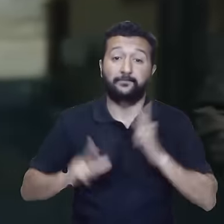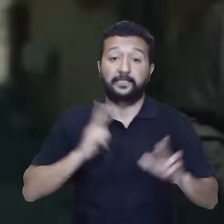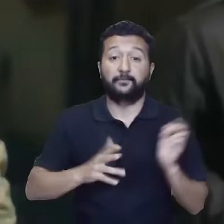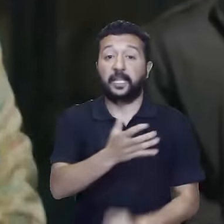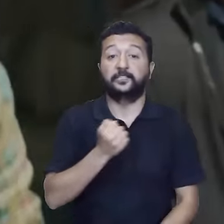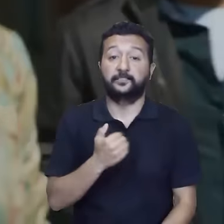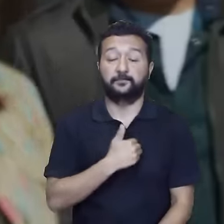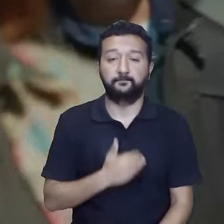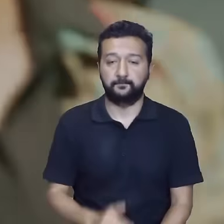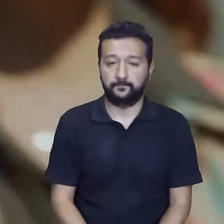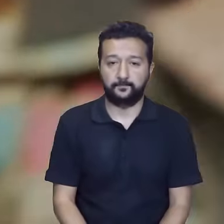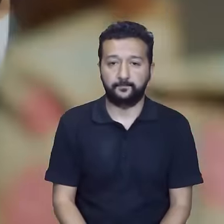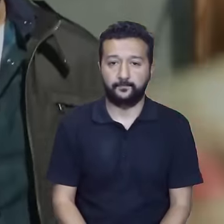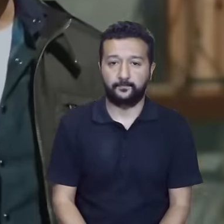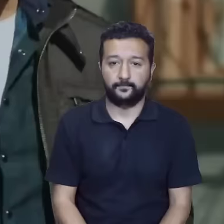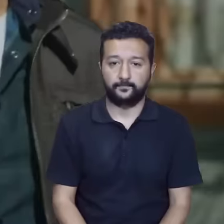alacağım.